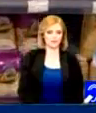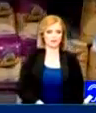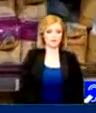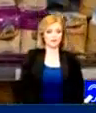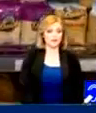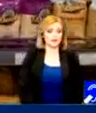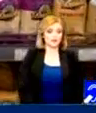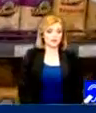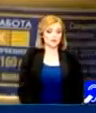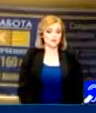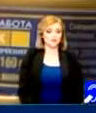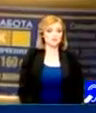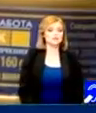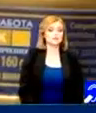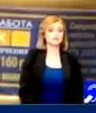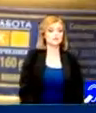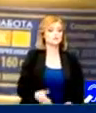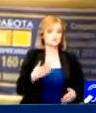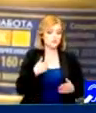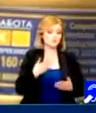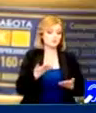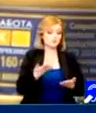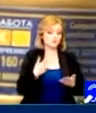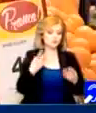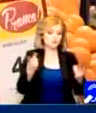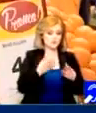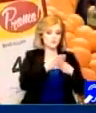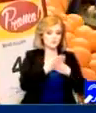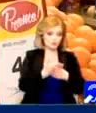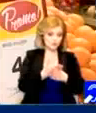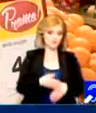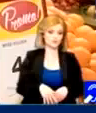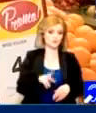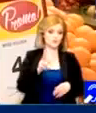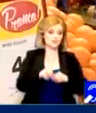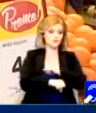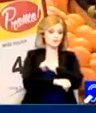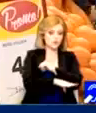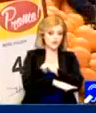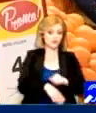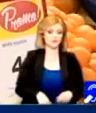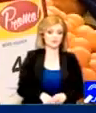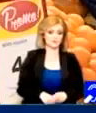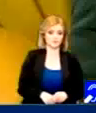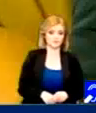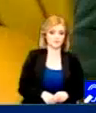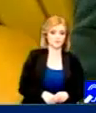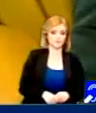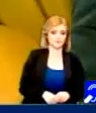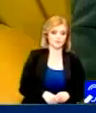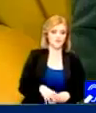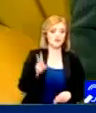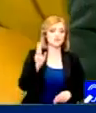Pâinea noastră, cea de toate zilele, nu este chiar pe mesele fiecăruia. Nu mai vorbim de un prânz cald, care pentru mulți oameni nevoiași este un